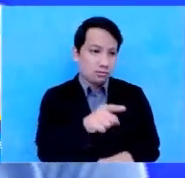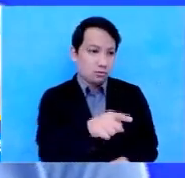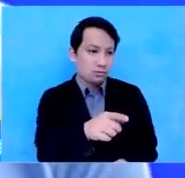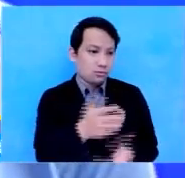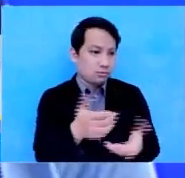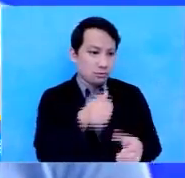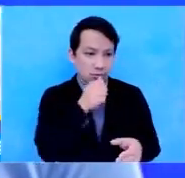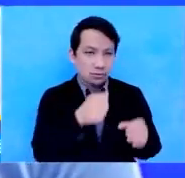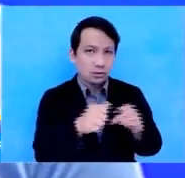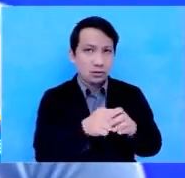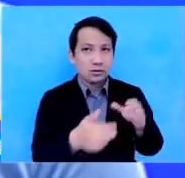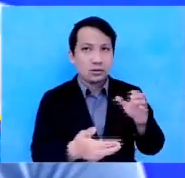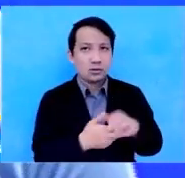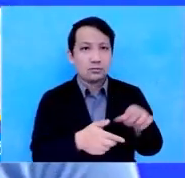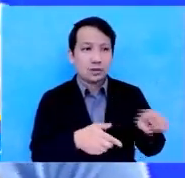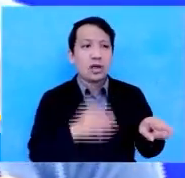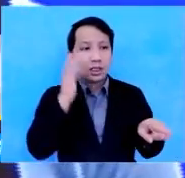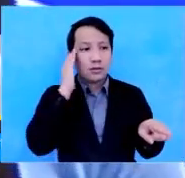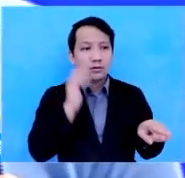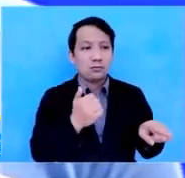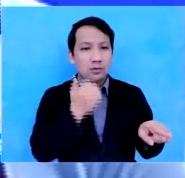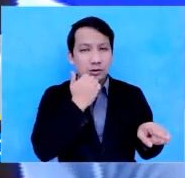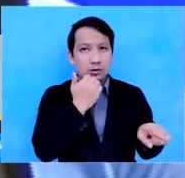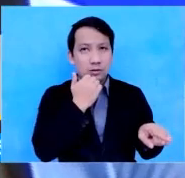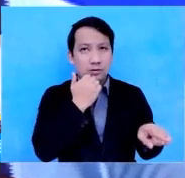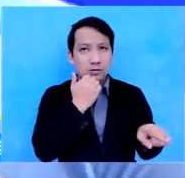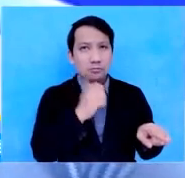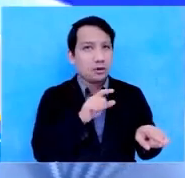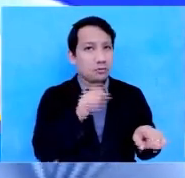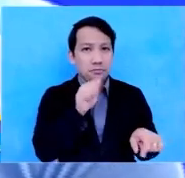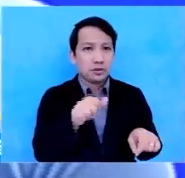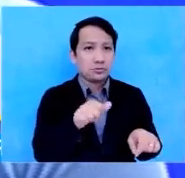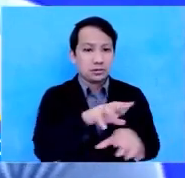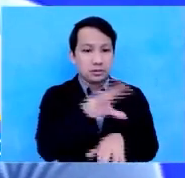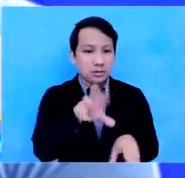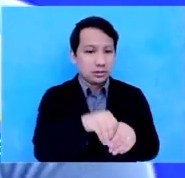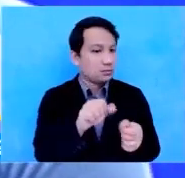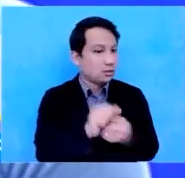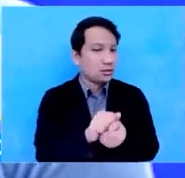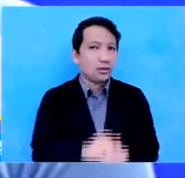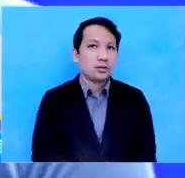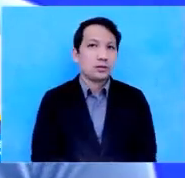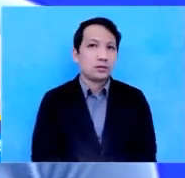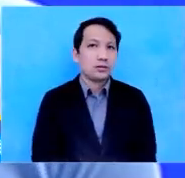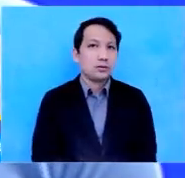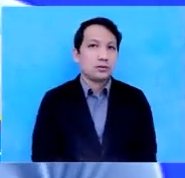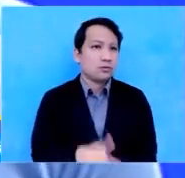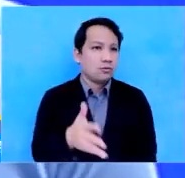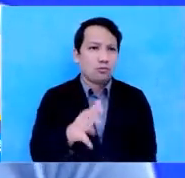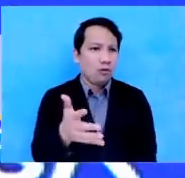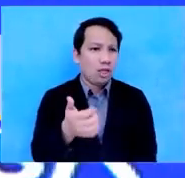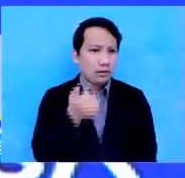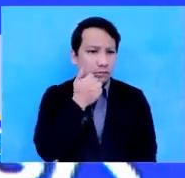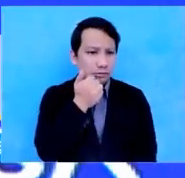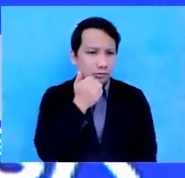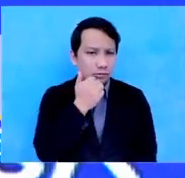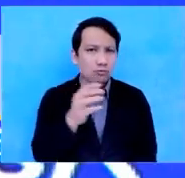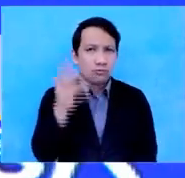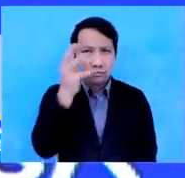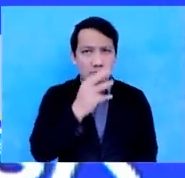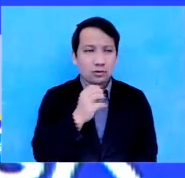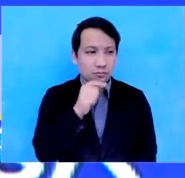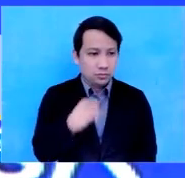ginagawang masama, alam mo. Kung alam mo namang hindi ka involved, there's nothing to worry about. At kung